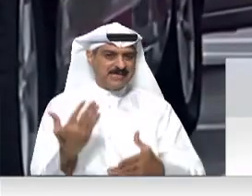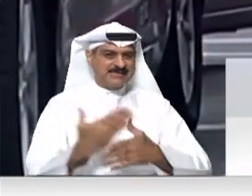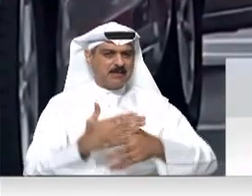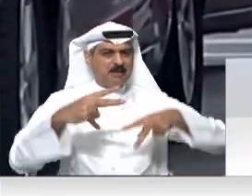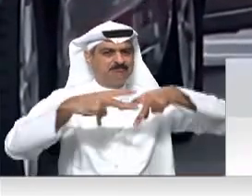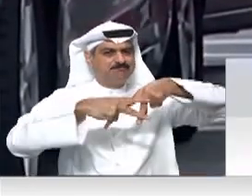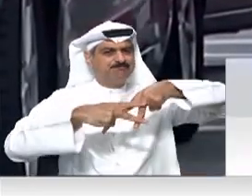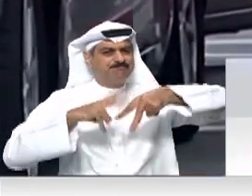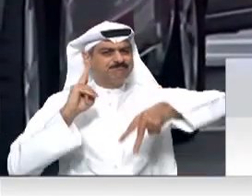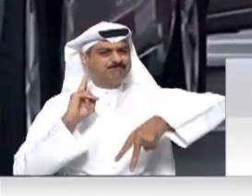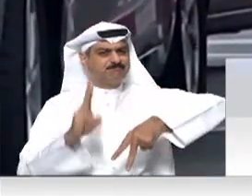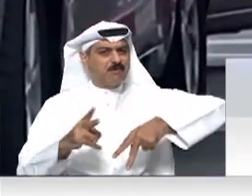الاسرائيلي على قطاع غزه